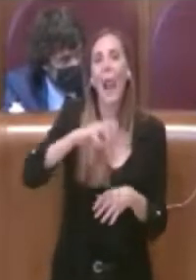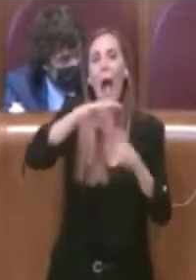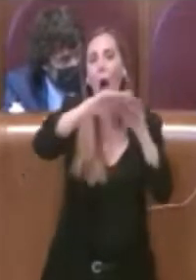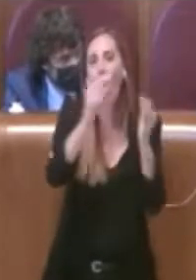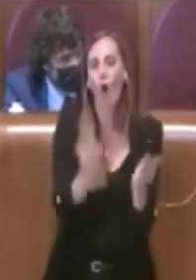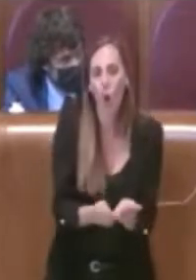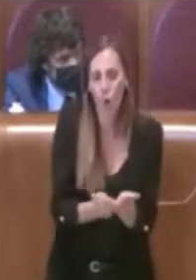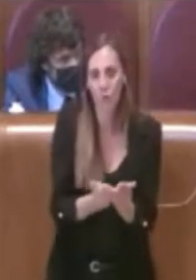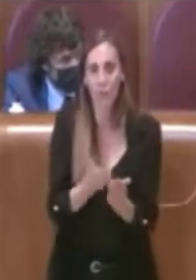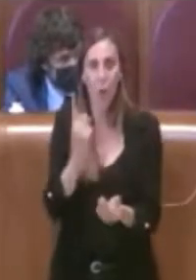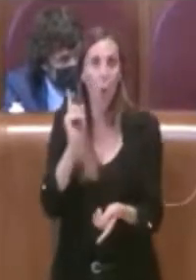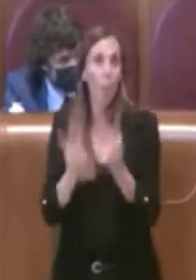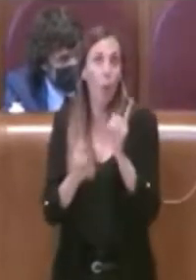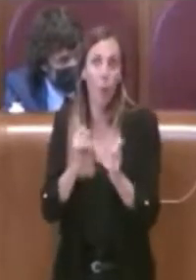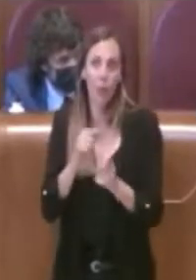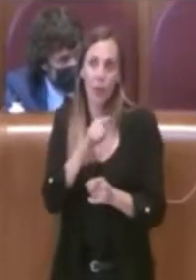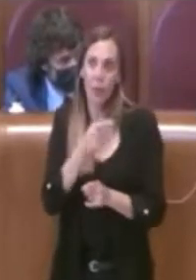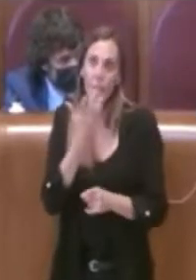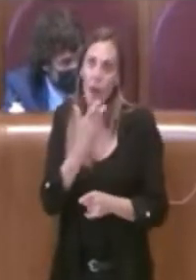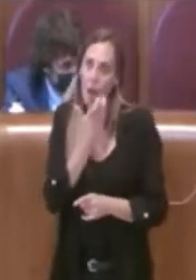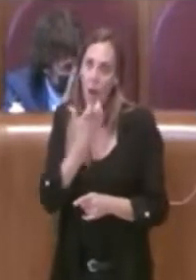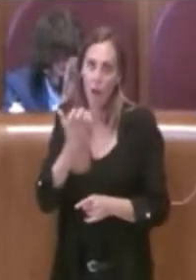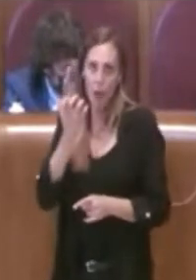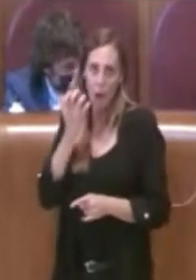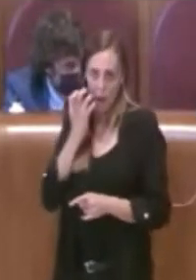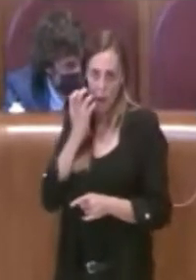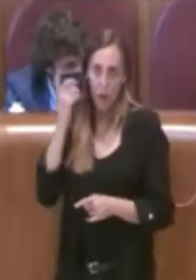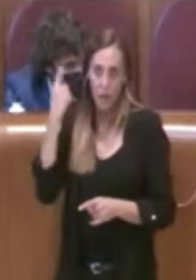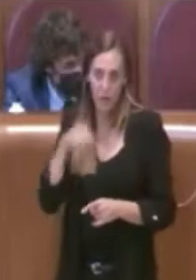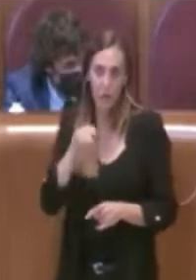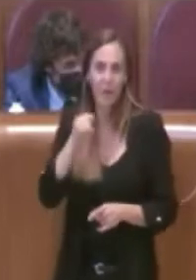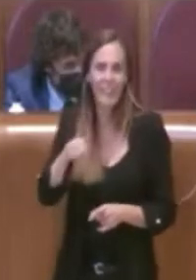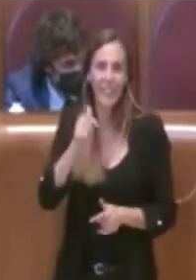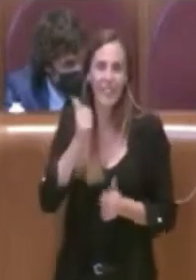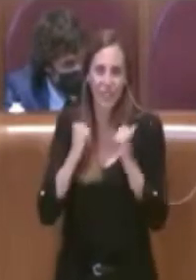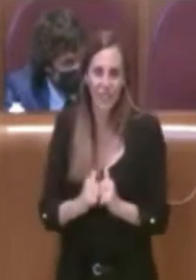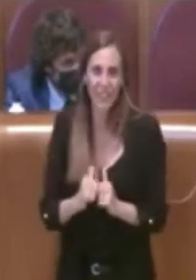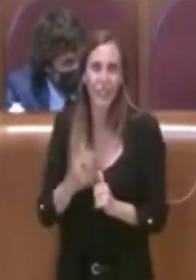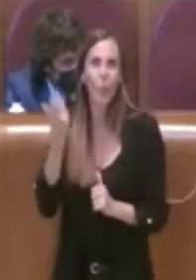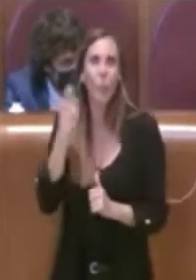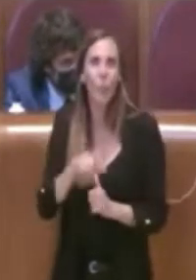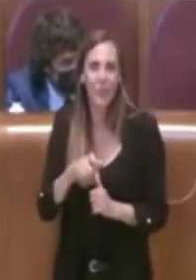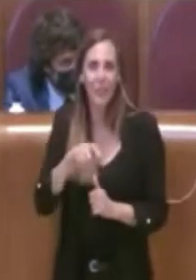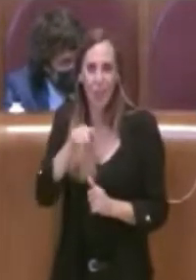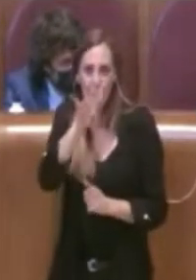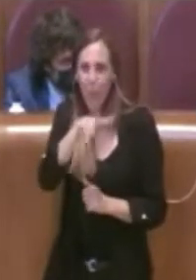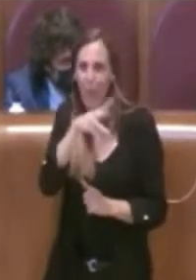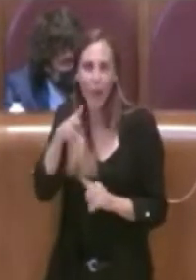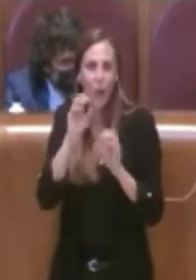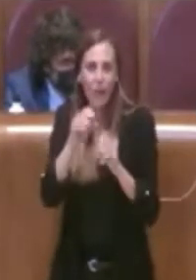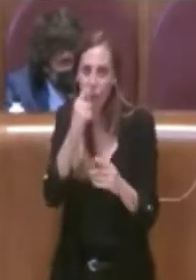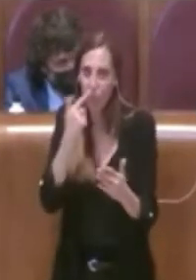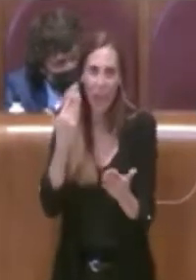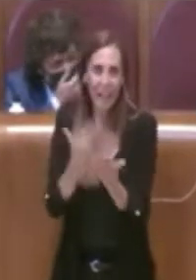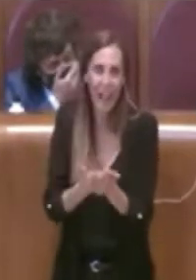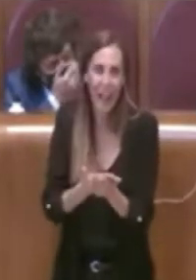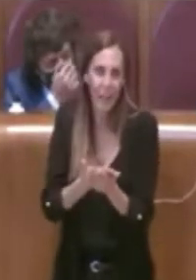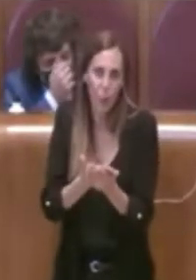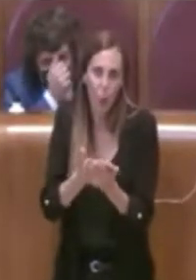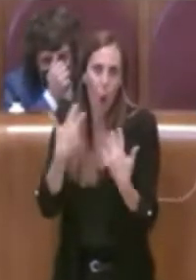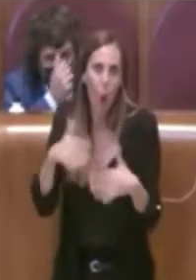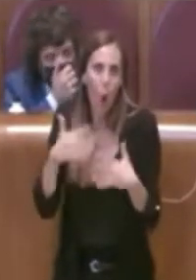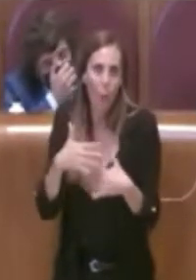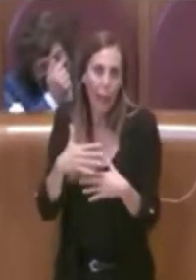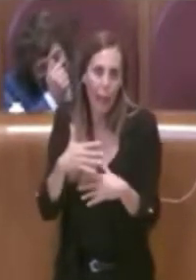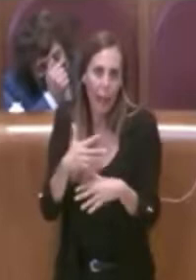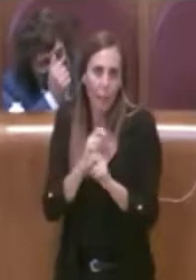cuore la sorte dei propri cittadini cosa fa rifà il piano rifiuti perché col piano rifiuti non è più in vigore ebbene noi abbiamo dovuto aspettare